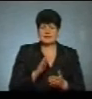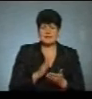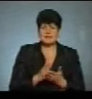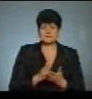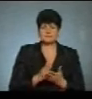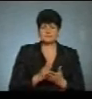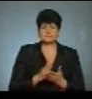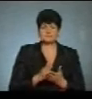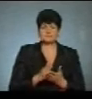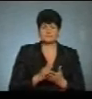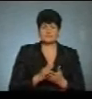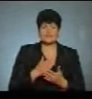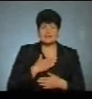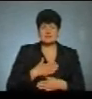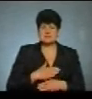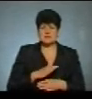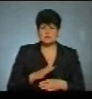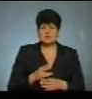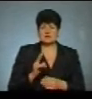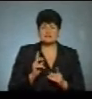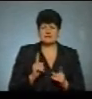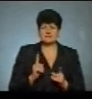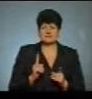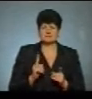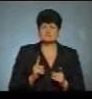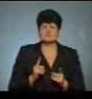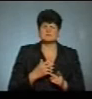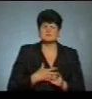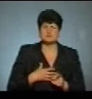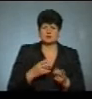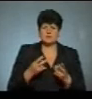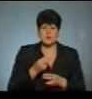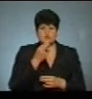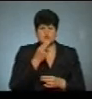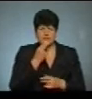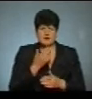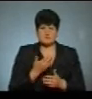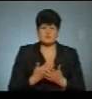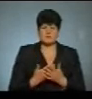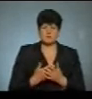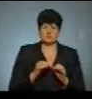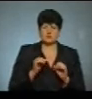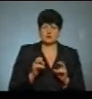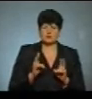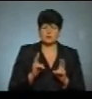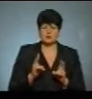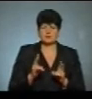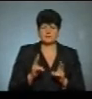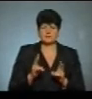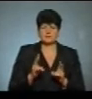загроза незадоволення навіть базових потреб, там харчування, можливо, хтось